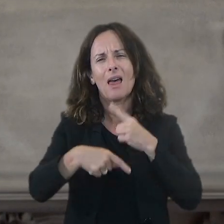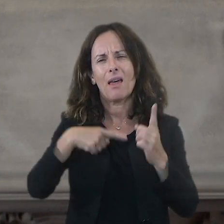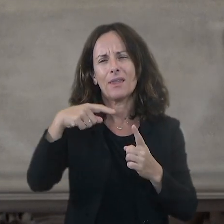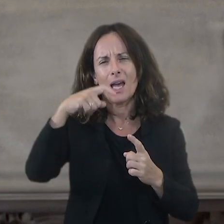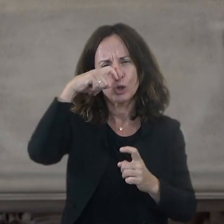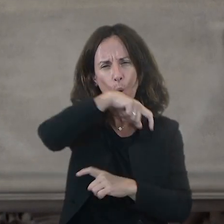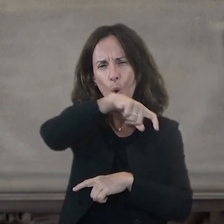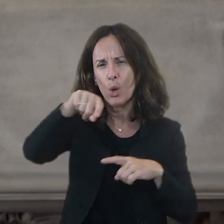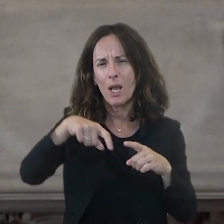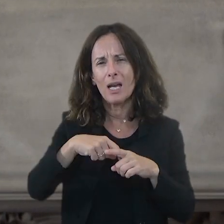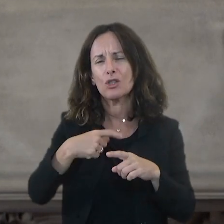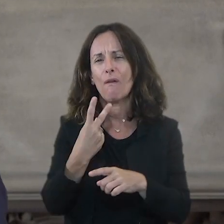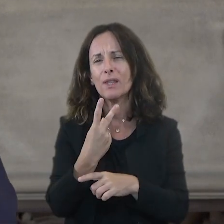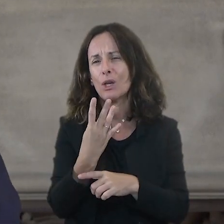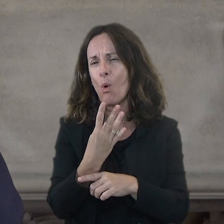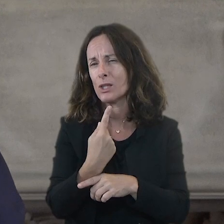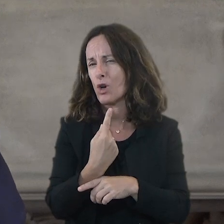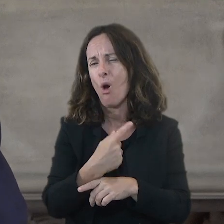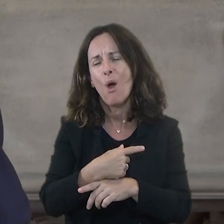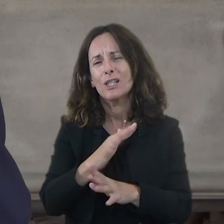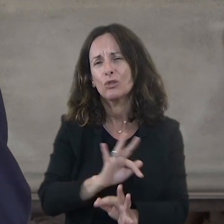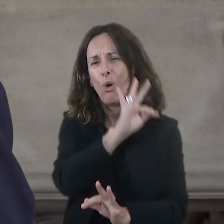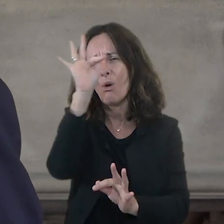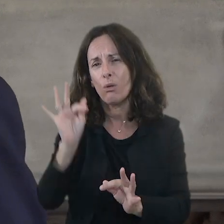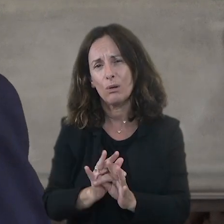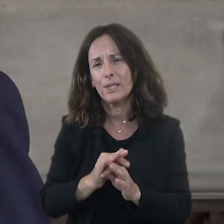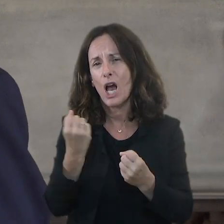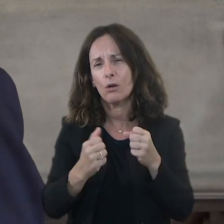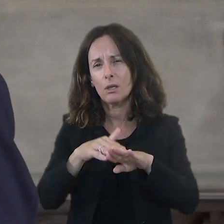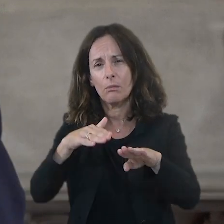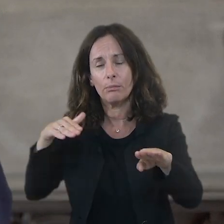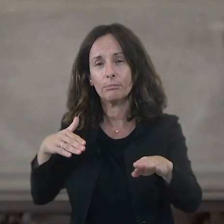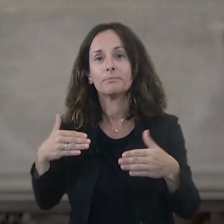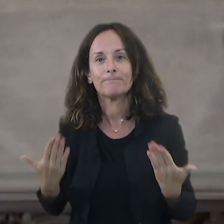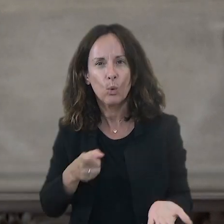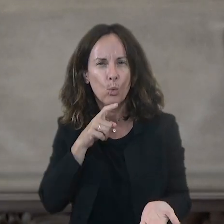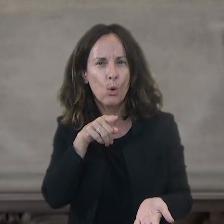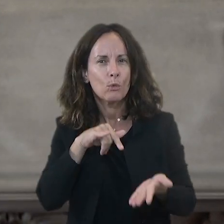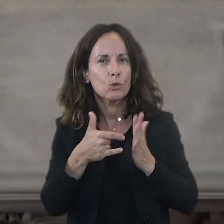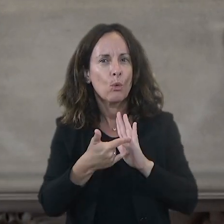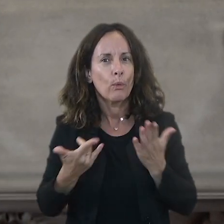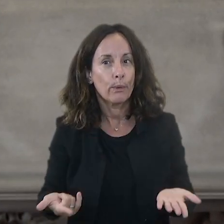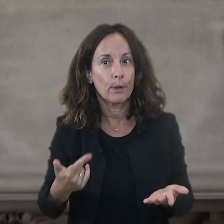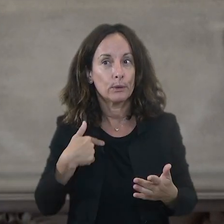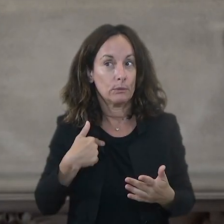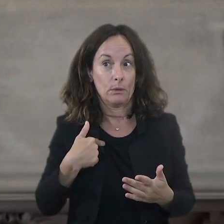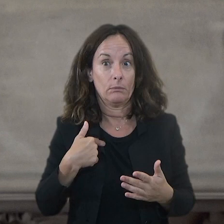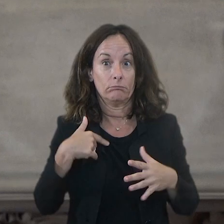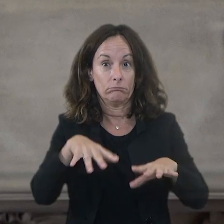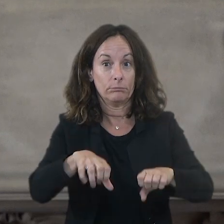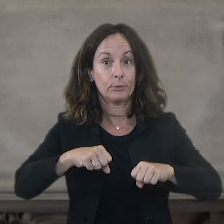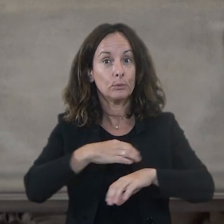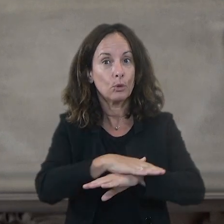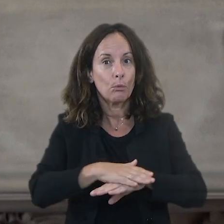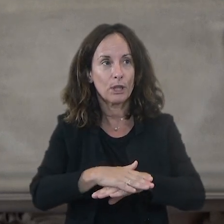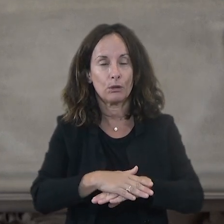els 365 dies de l'any, les 24 hores del dia, i han comentat en primer lloc les iniciatives que des del primer moment en què hem arribat